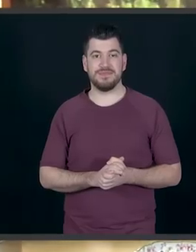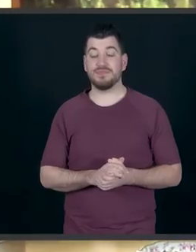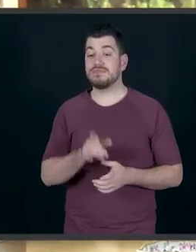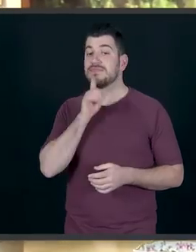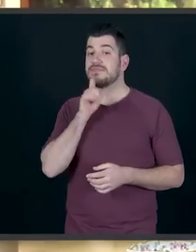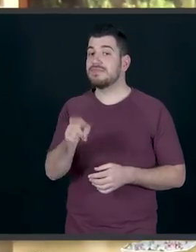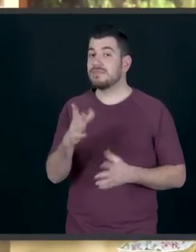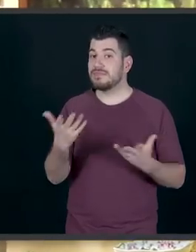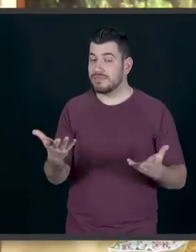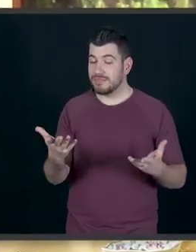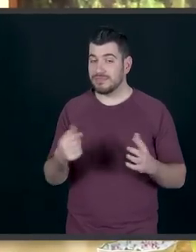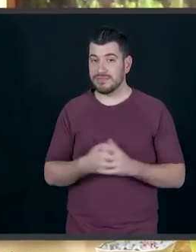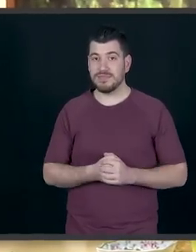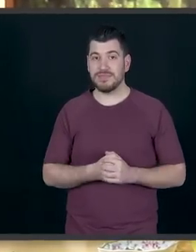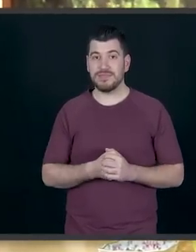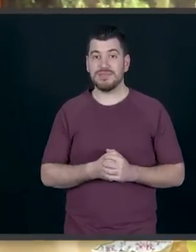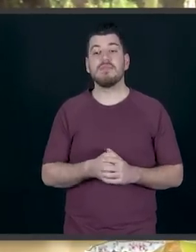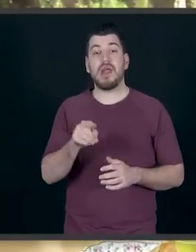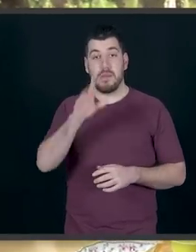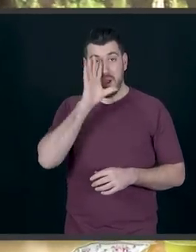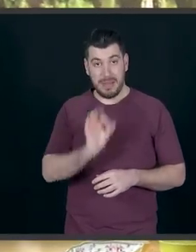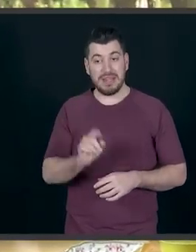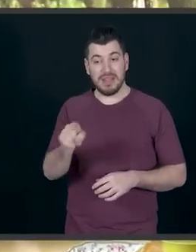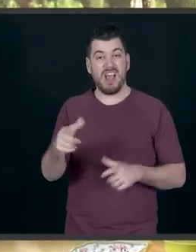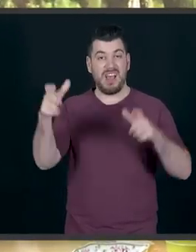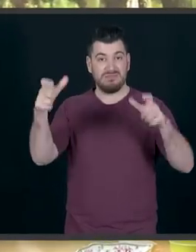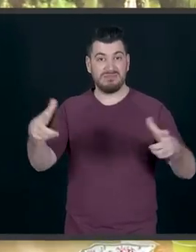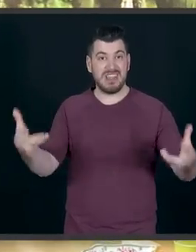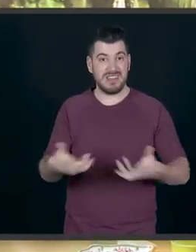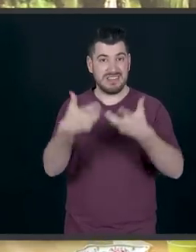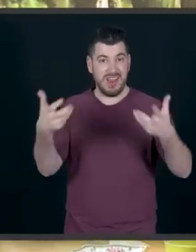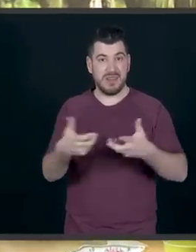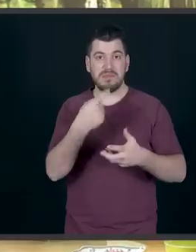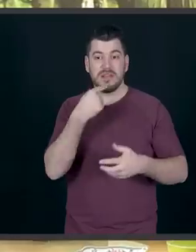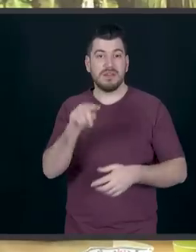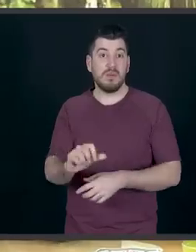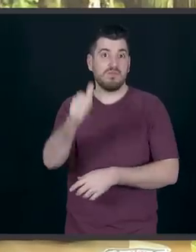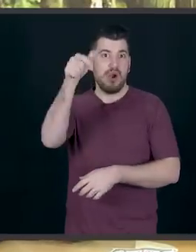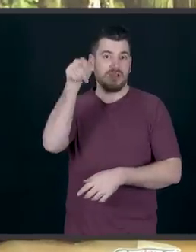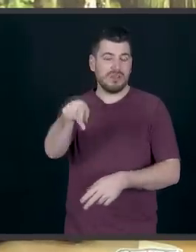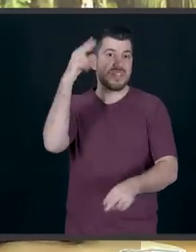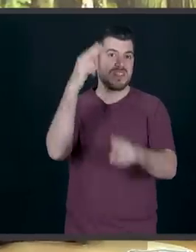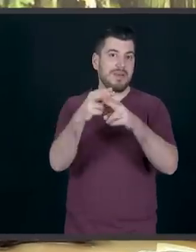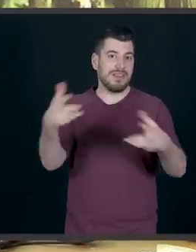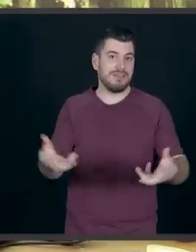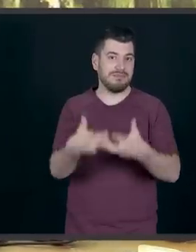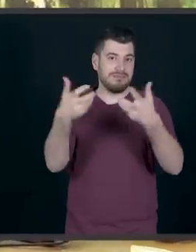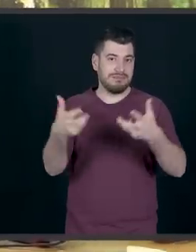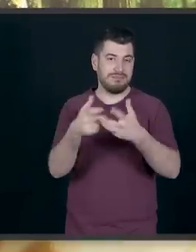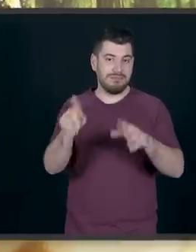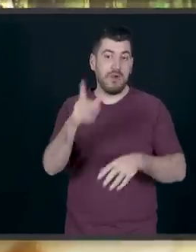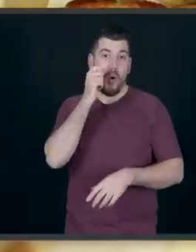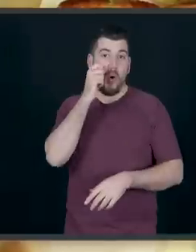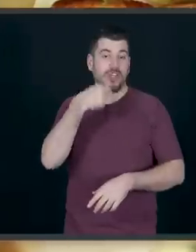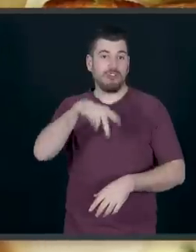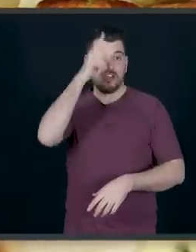Αυτός, κυρίες και κύριοι, είναι ο πρωταγωνιστής των σαλατών μας. Ο κύριος Caesar